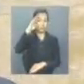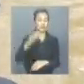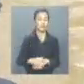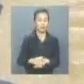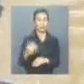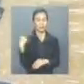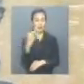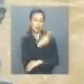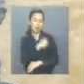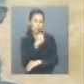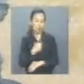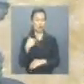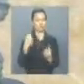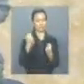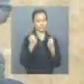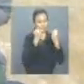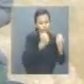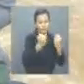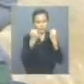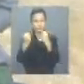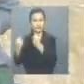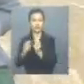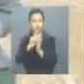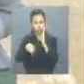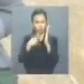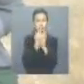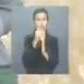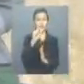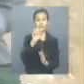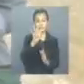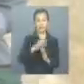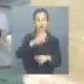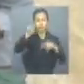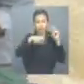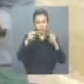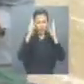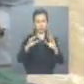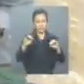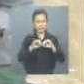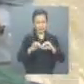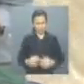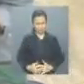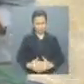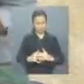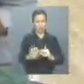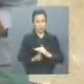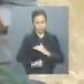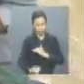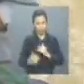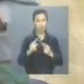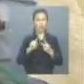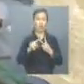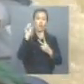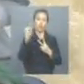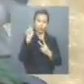ที่ขึ้น24ชั่วโมงโดยจะดูแลในส่วนของคนใกล้คลอดรวมถึงเคสฉุกเฉินต่างๆค่ะติดตามจ